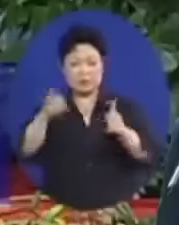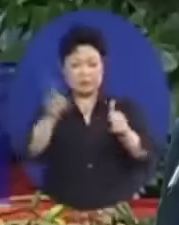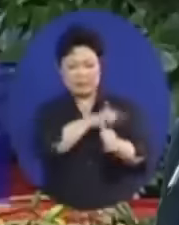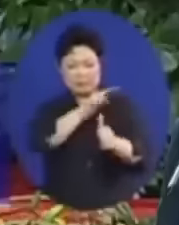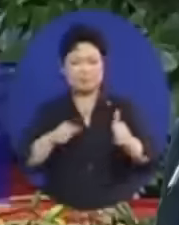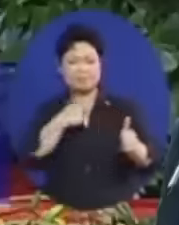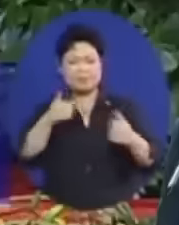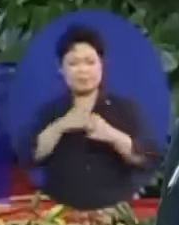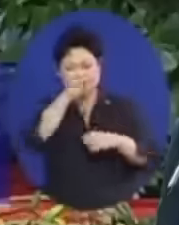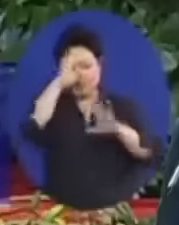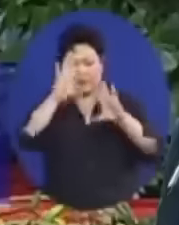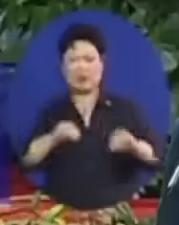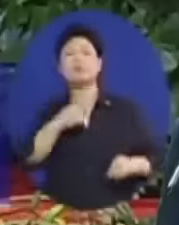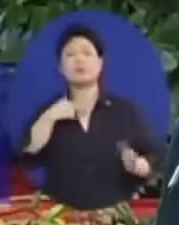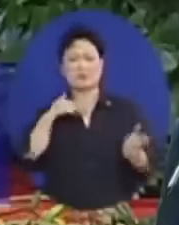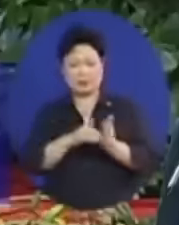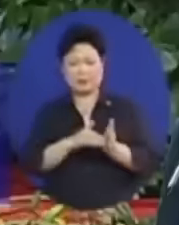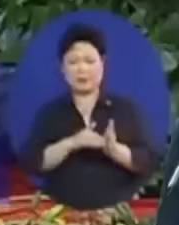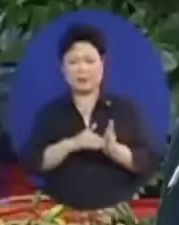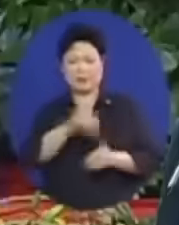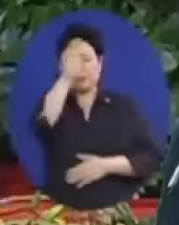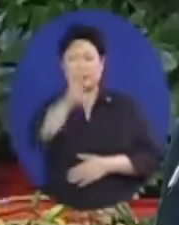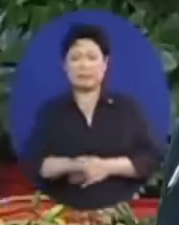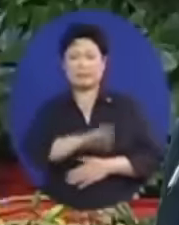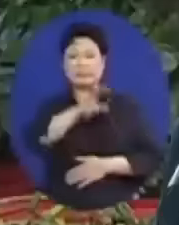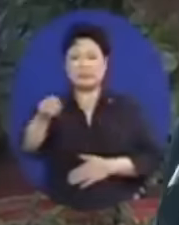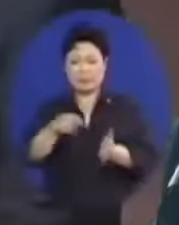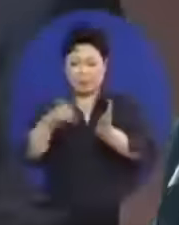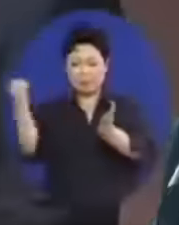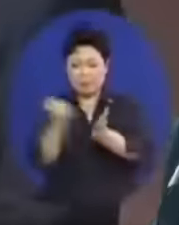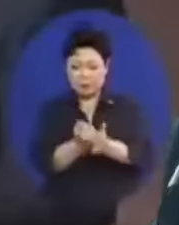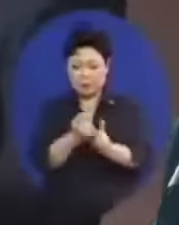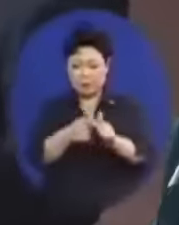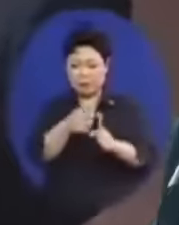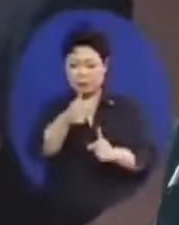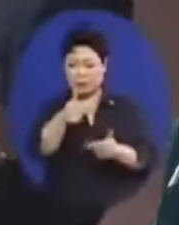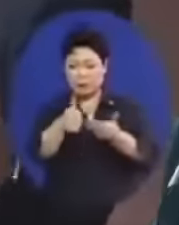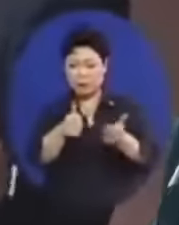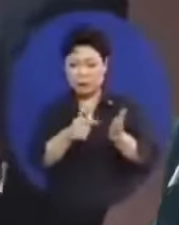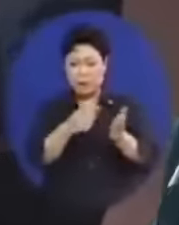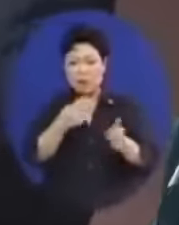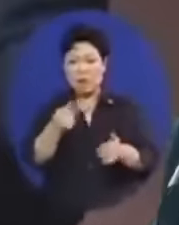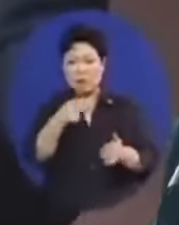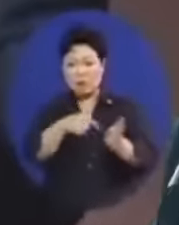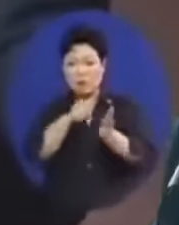채찍에 맞음으로 우리는 나음을 받았도다. 십자가에 못 박힌 예수 그리스도 그가